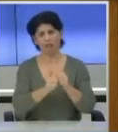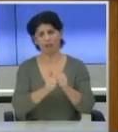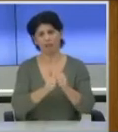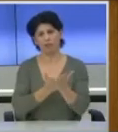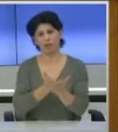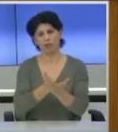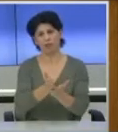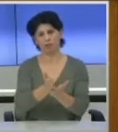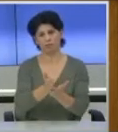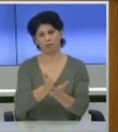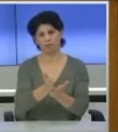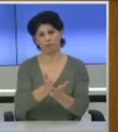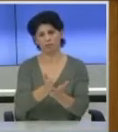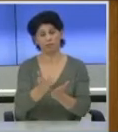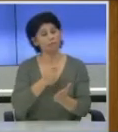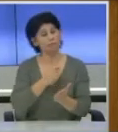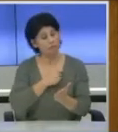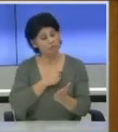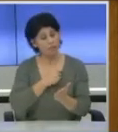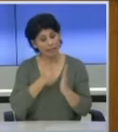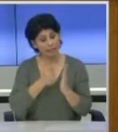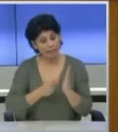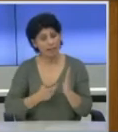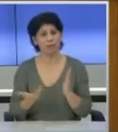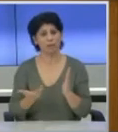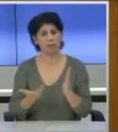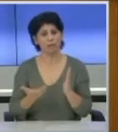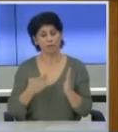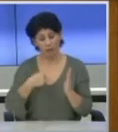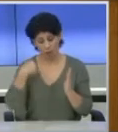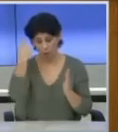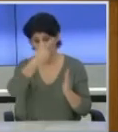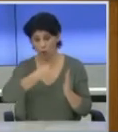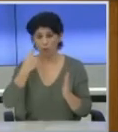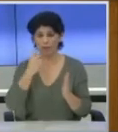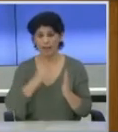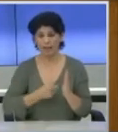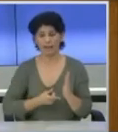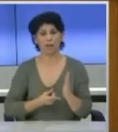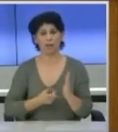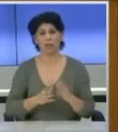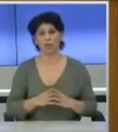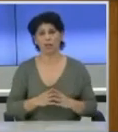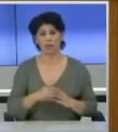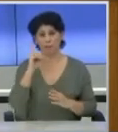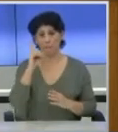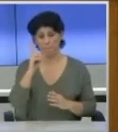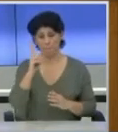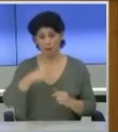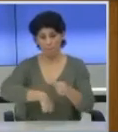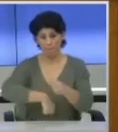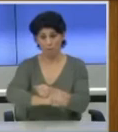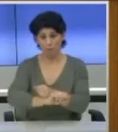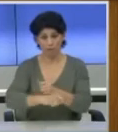αθλητική δικαιοσύνη. Κρίναμε ωστόσο, έκρινα εγώ προσωπικά, ότι μία